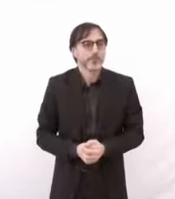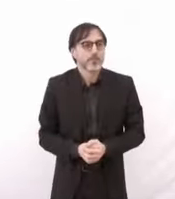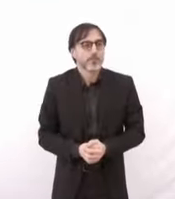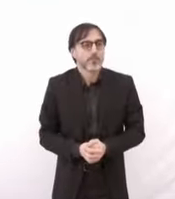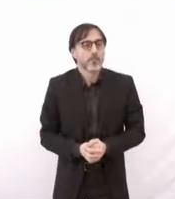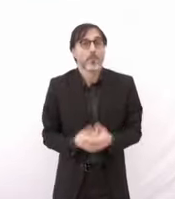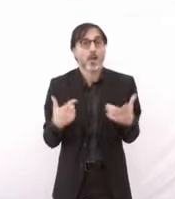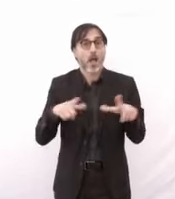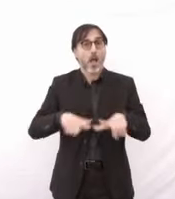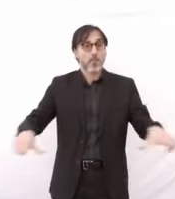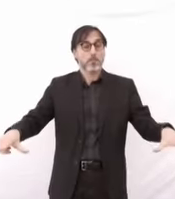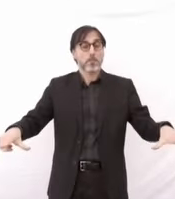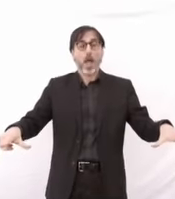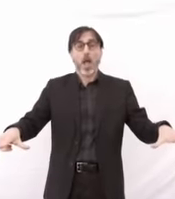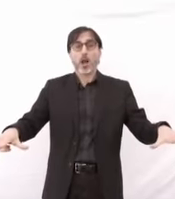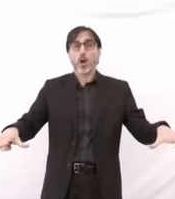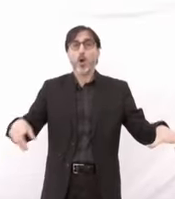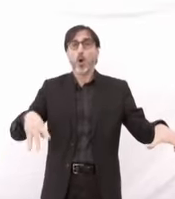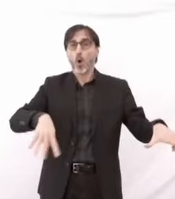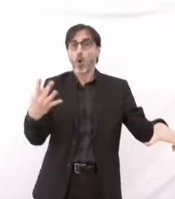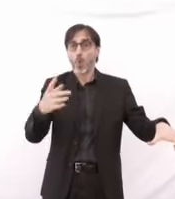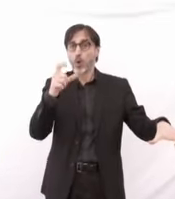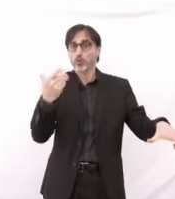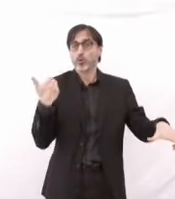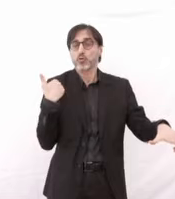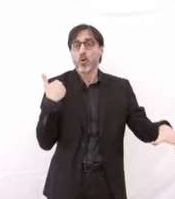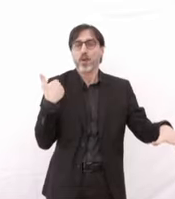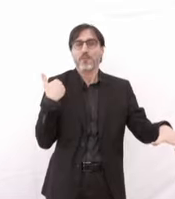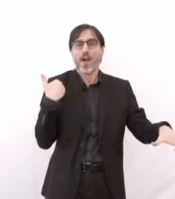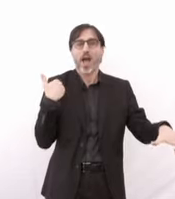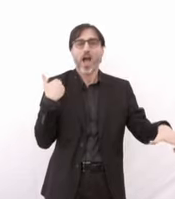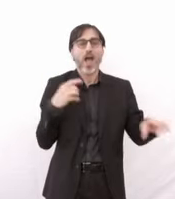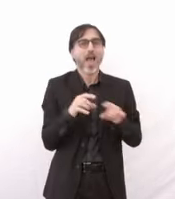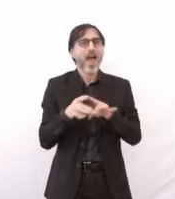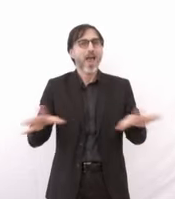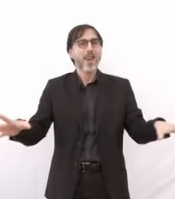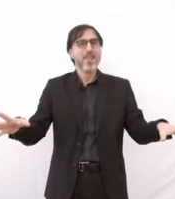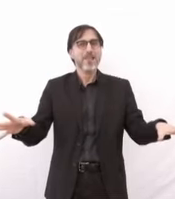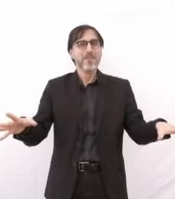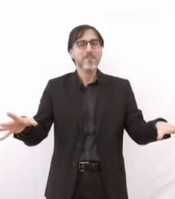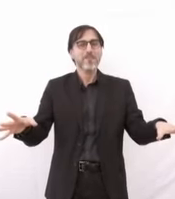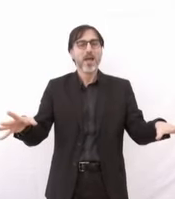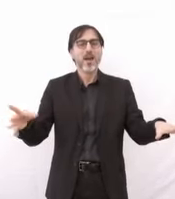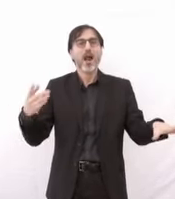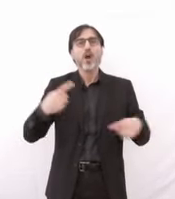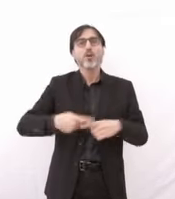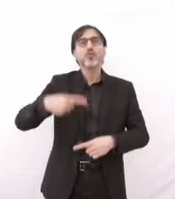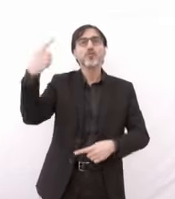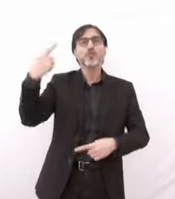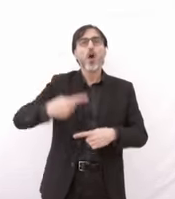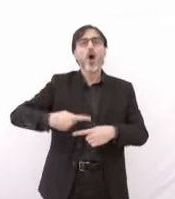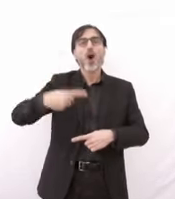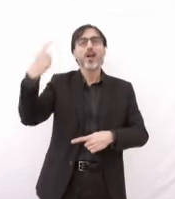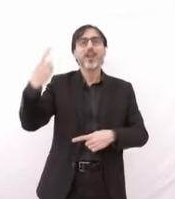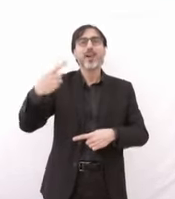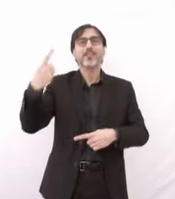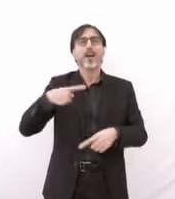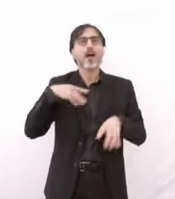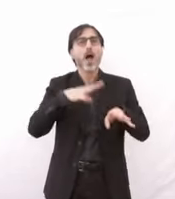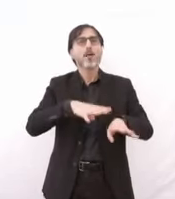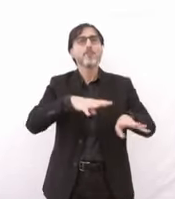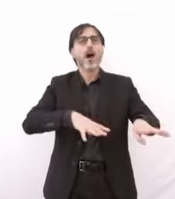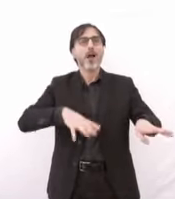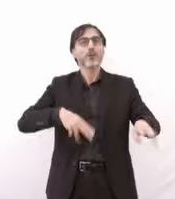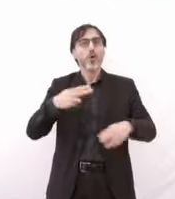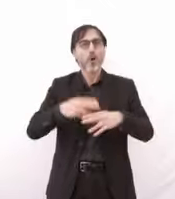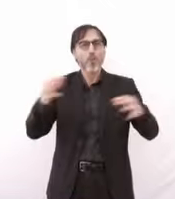stesso palco, non più di 4 giorni fa, eravamo come Libera a presentare la giornata nell'ambito della Maratona di